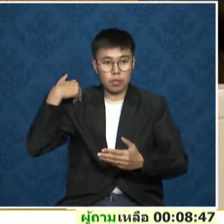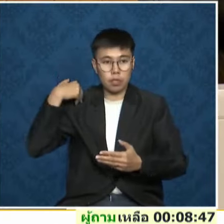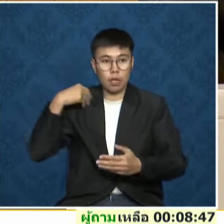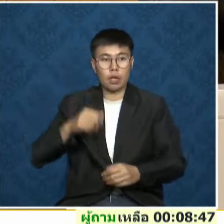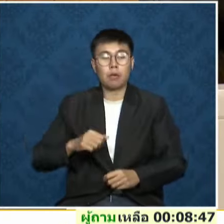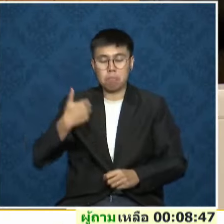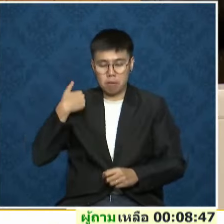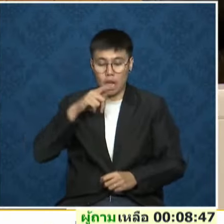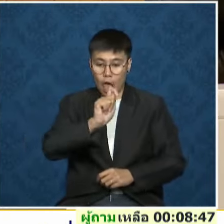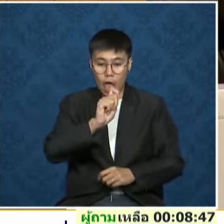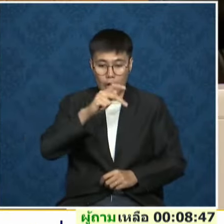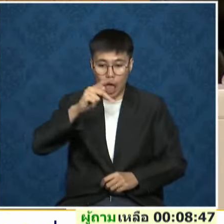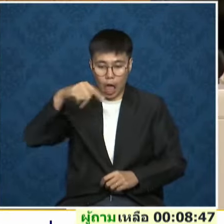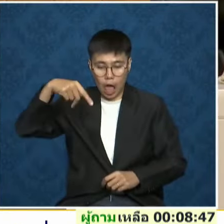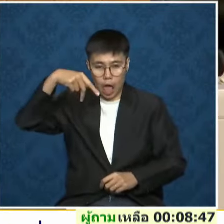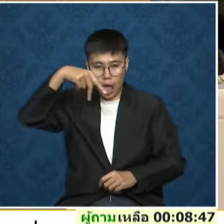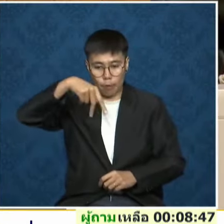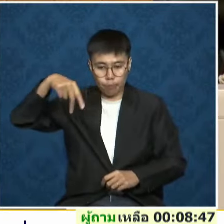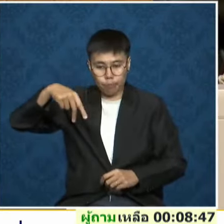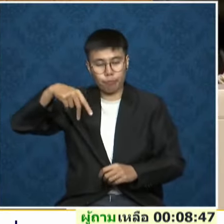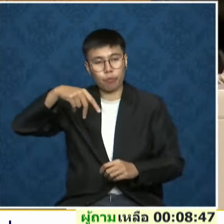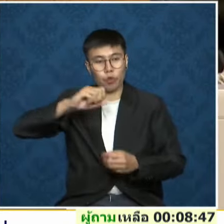แอปพลิเคชันนะครับเรียกว่า